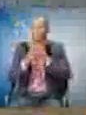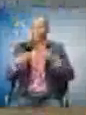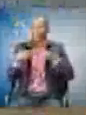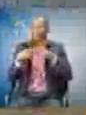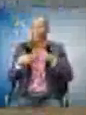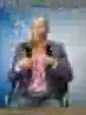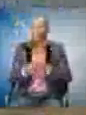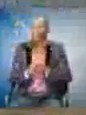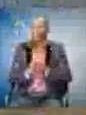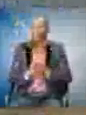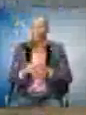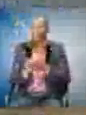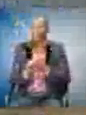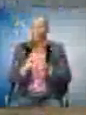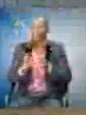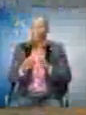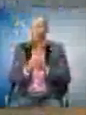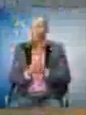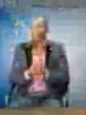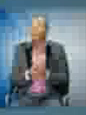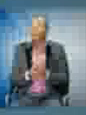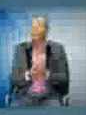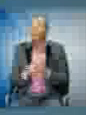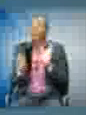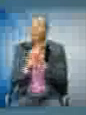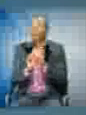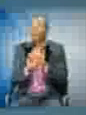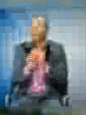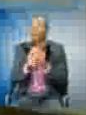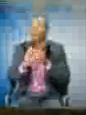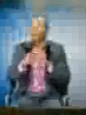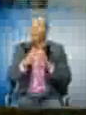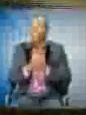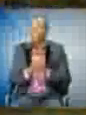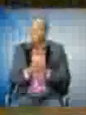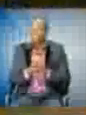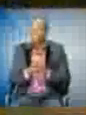qui décident elles-mêmes de s'en priver au nom de quelques profits égoïstes et mesquins.